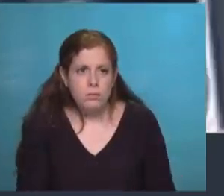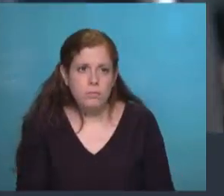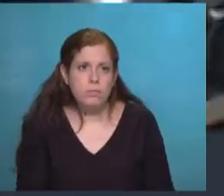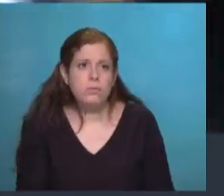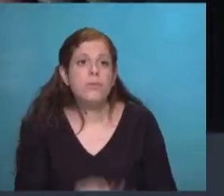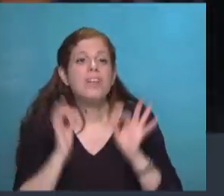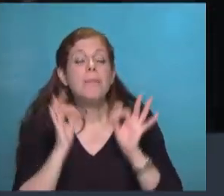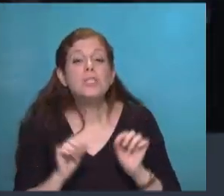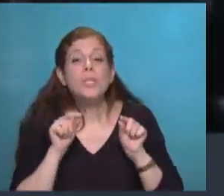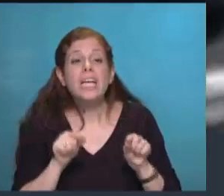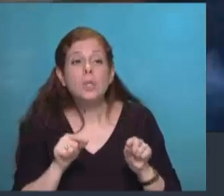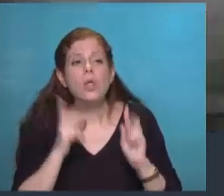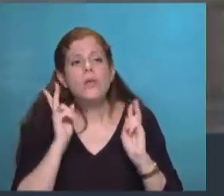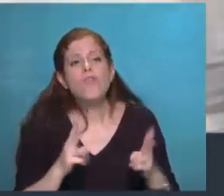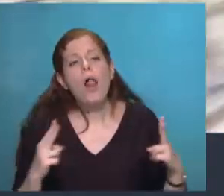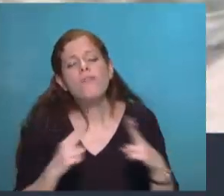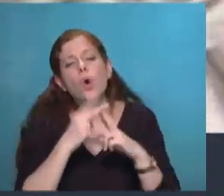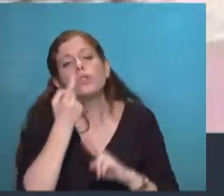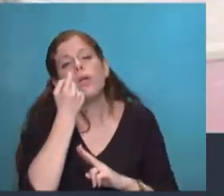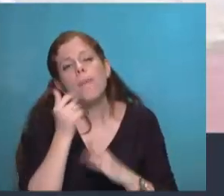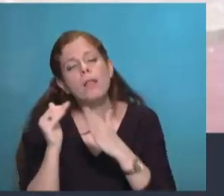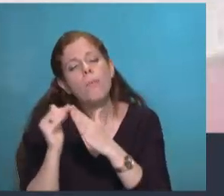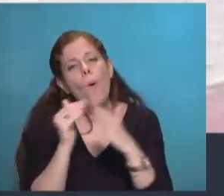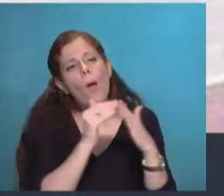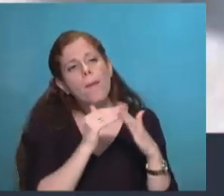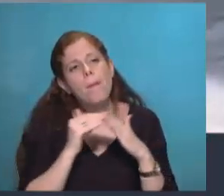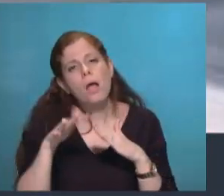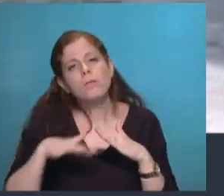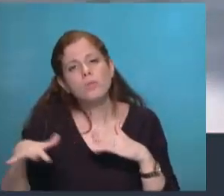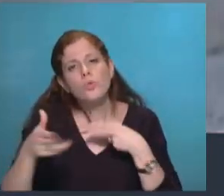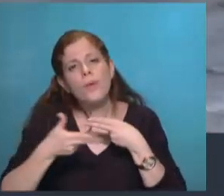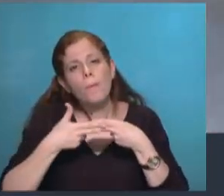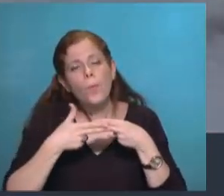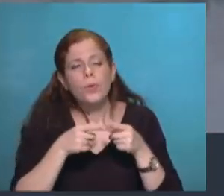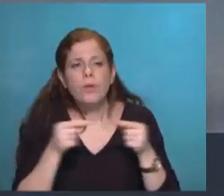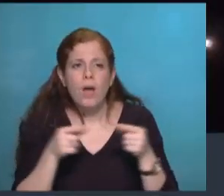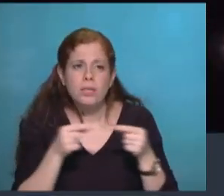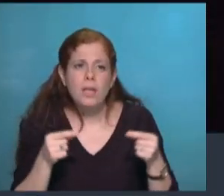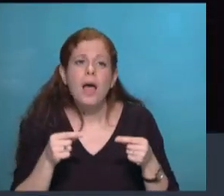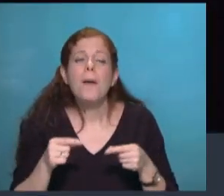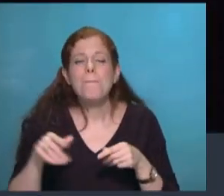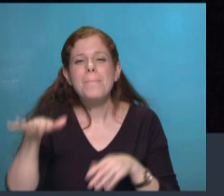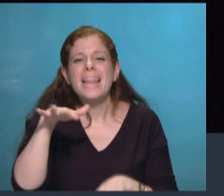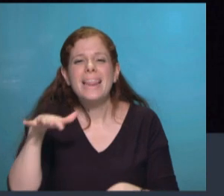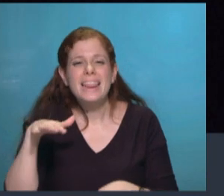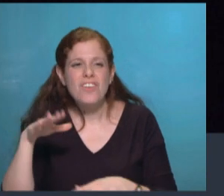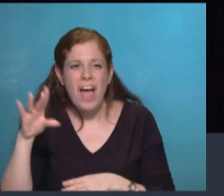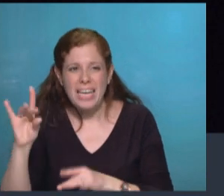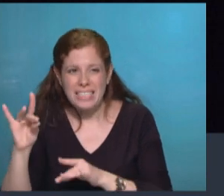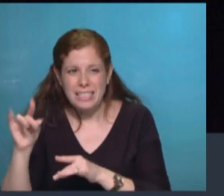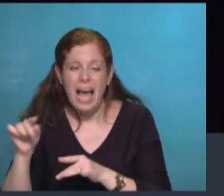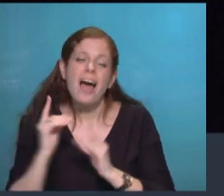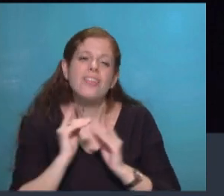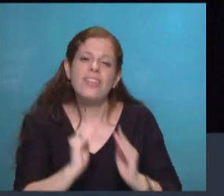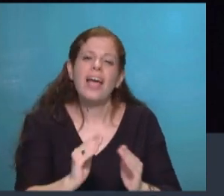ואת המציאות הזאת אפשר לפגוש כמעט בכל בית ביישובי עוטף עזה, מנתיב העשרה שבצפון הרצועה, דרך נחל